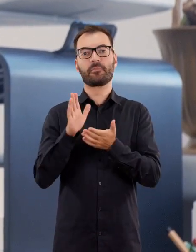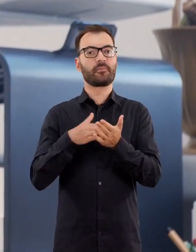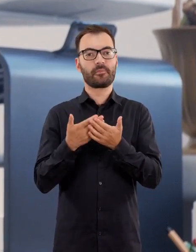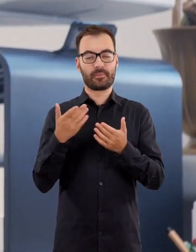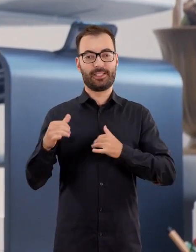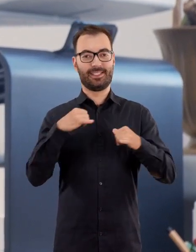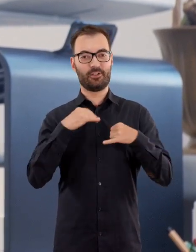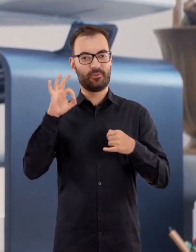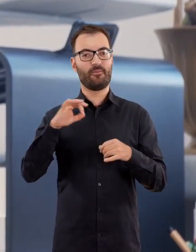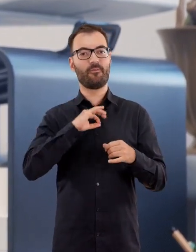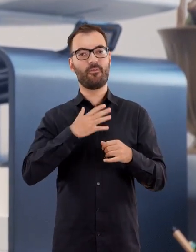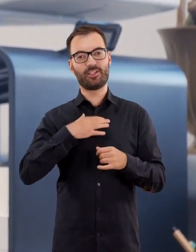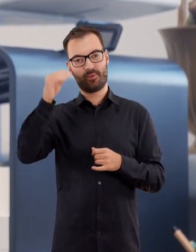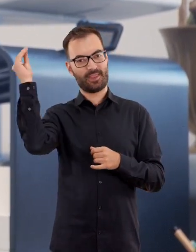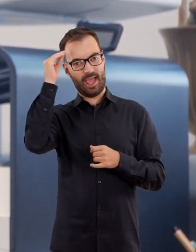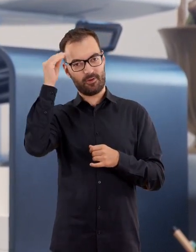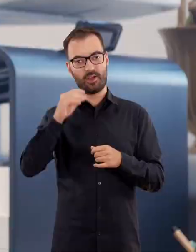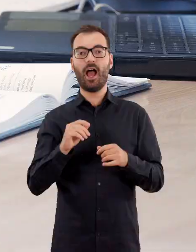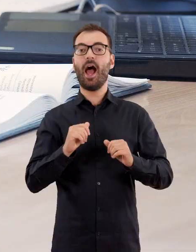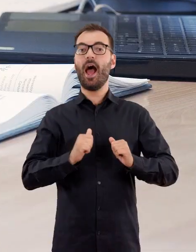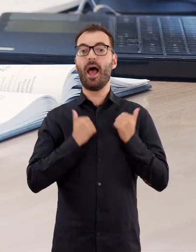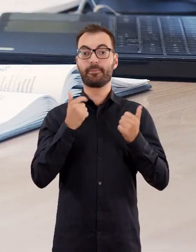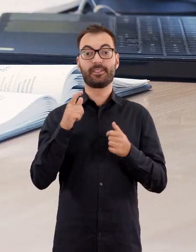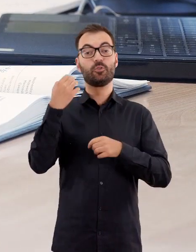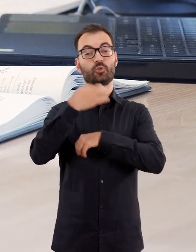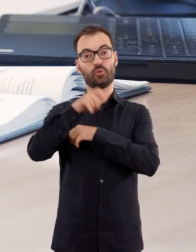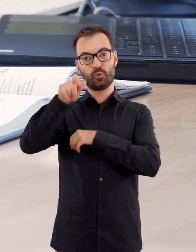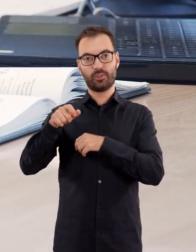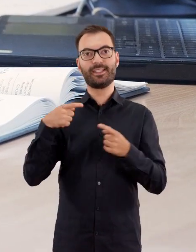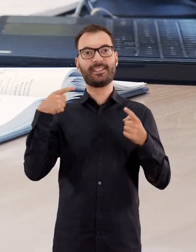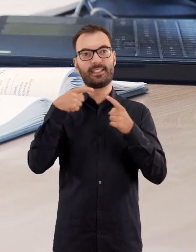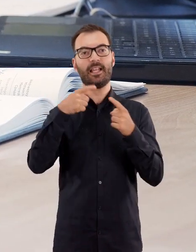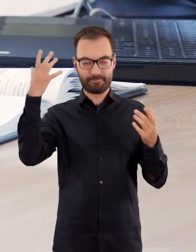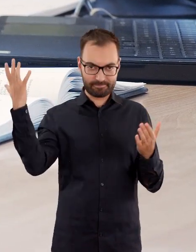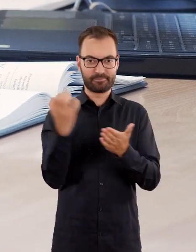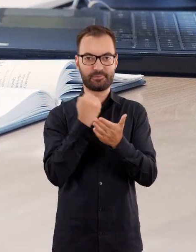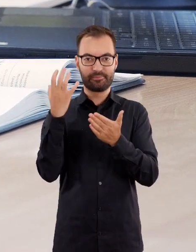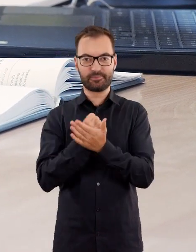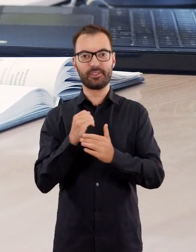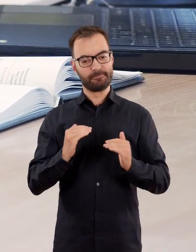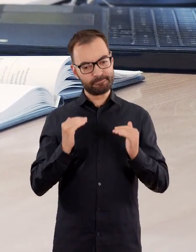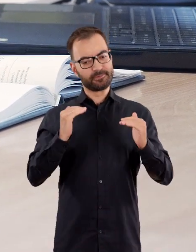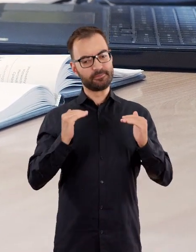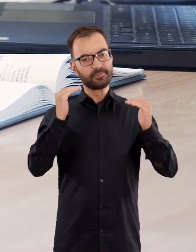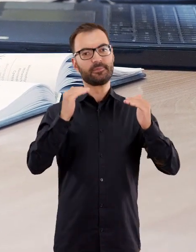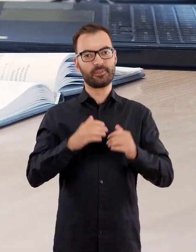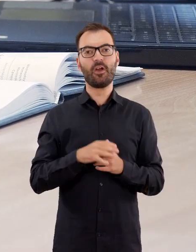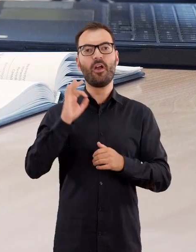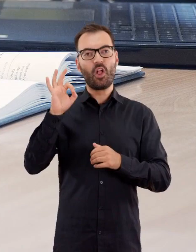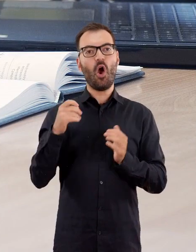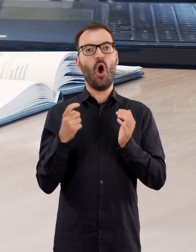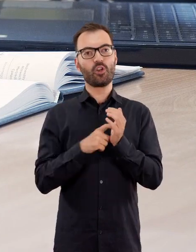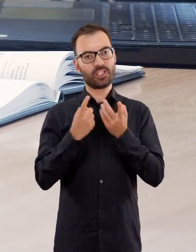udzielenie pomocy w zakresie zarządzania własną nauką w taki sposób, aby miał on szansę osiągnąć wymarzone cele i stać się